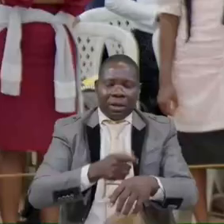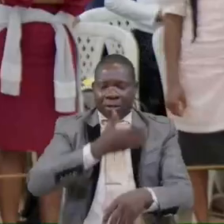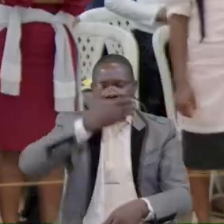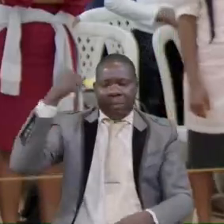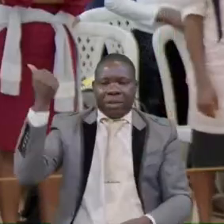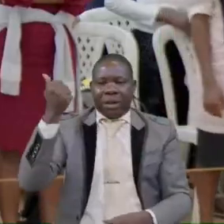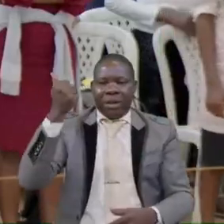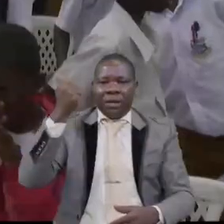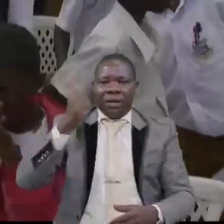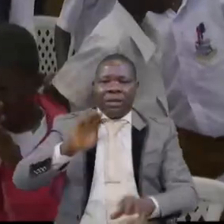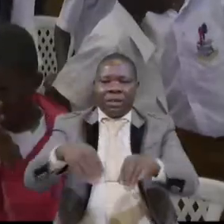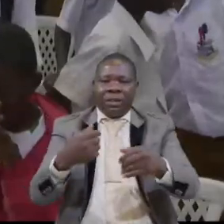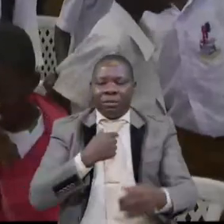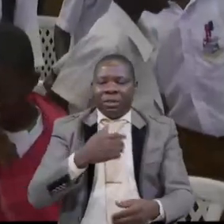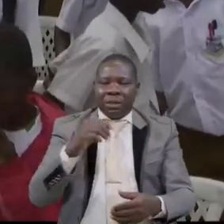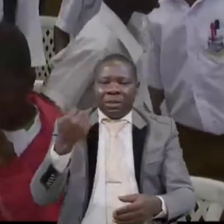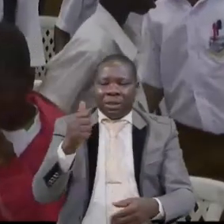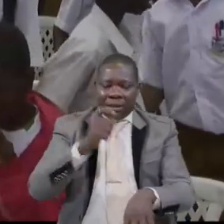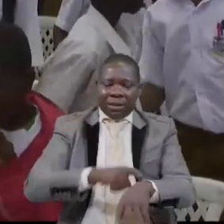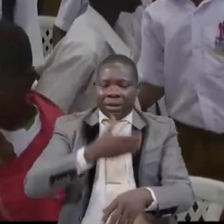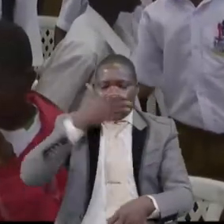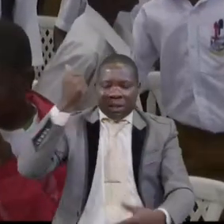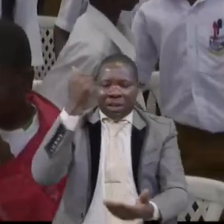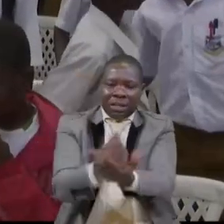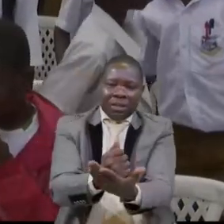Donnez-moi un amen de 10 fois supérieur.